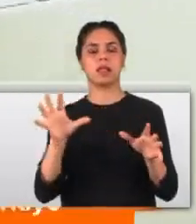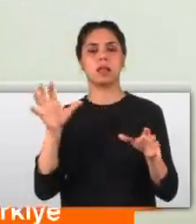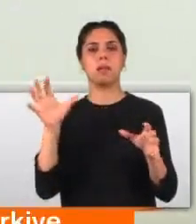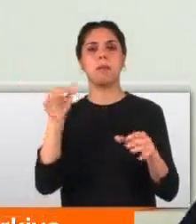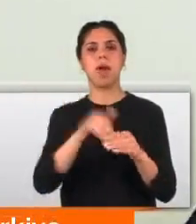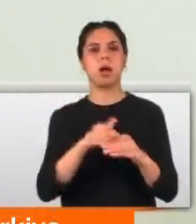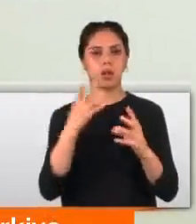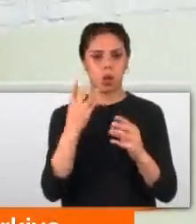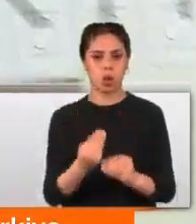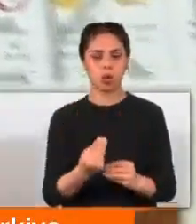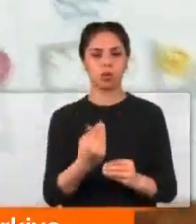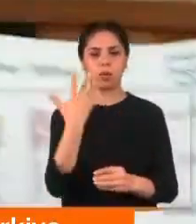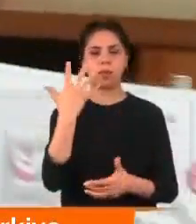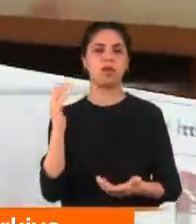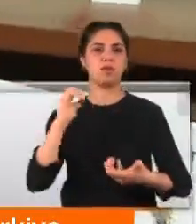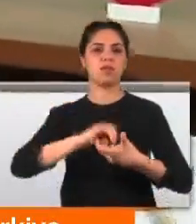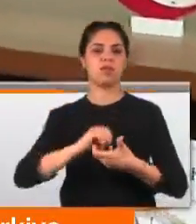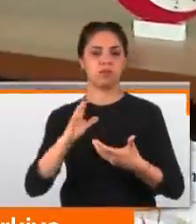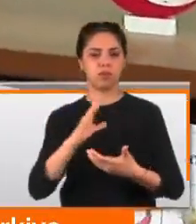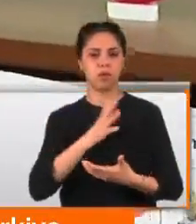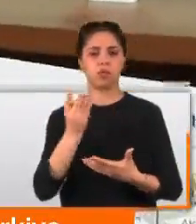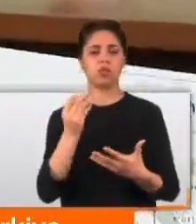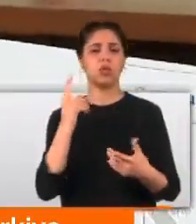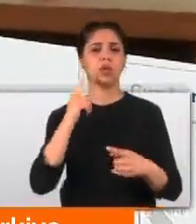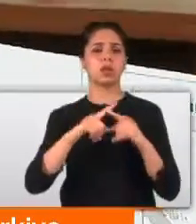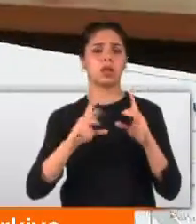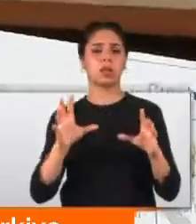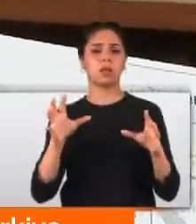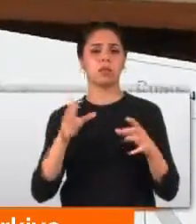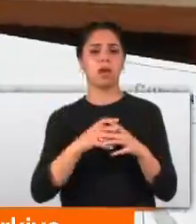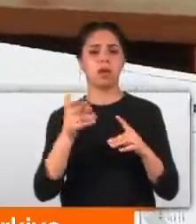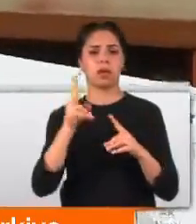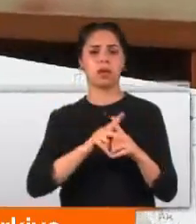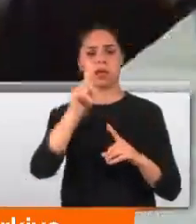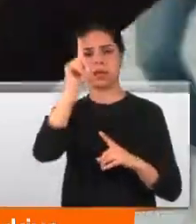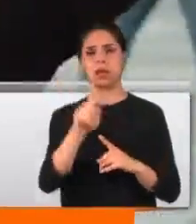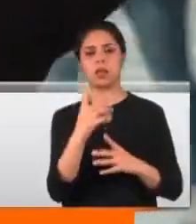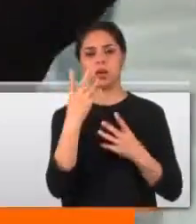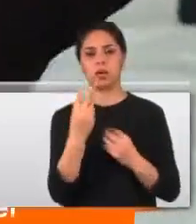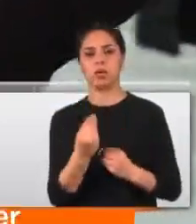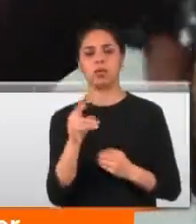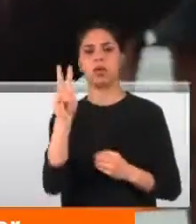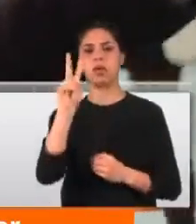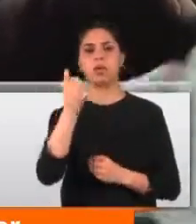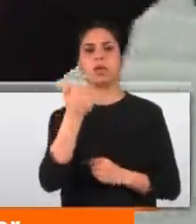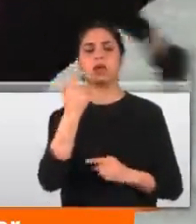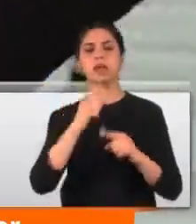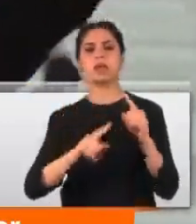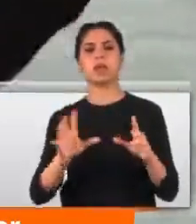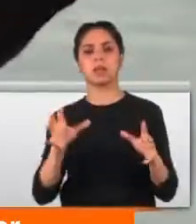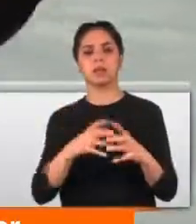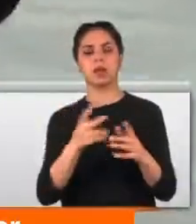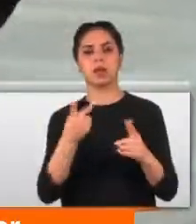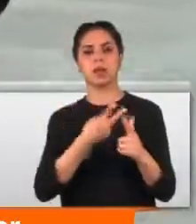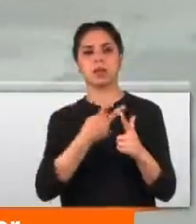tane ittifak var ve bu kadar fazla bir siyasi partinin seçime girdi ilk seçim yaşayacağız 2 siyasi partiden